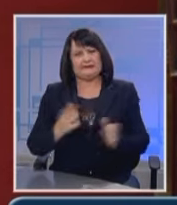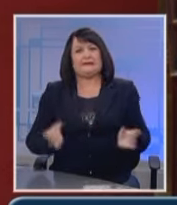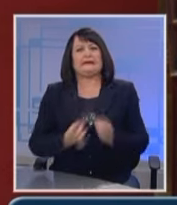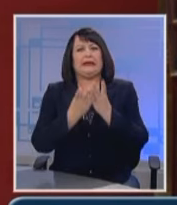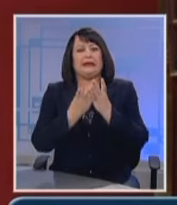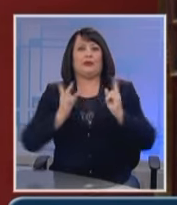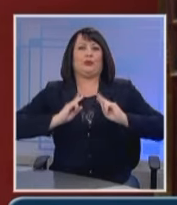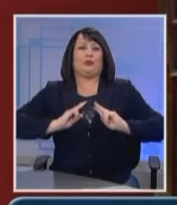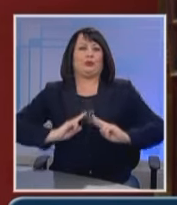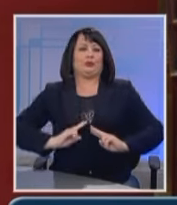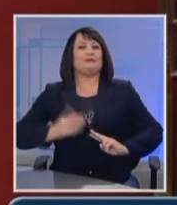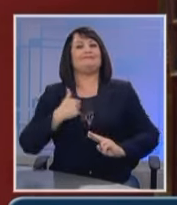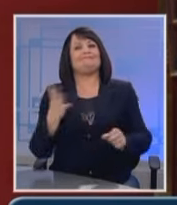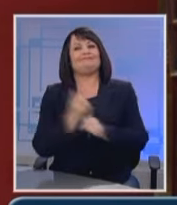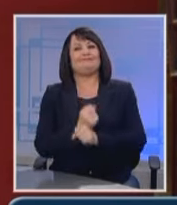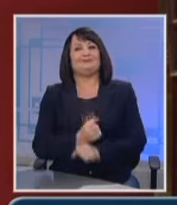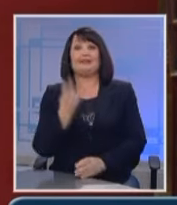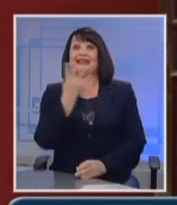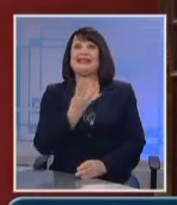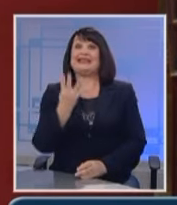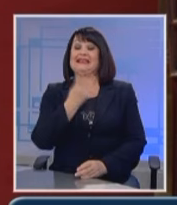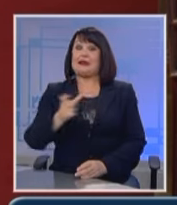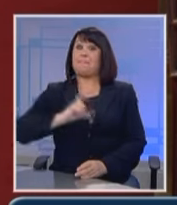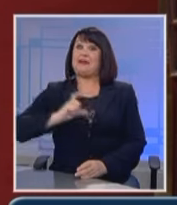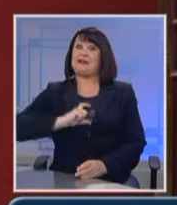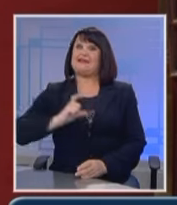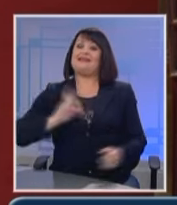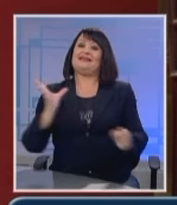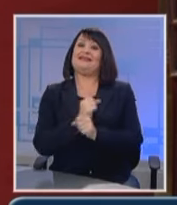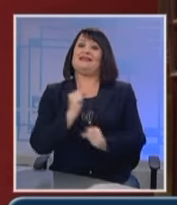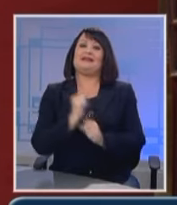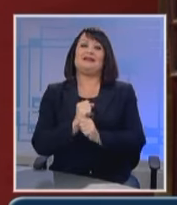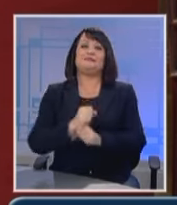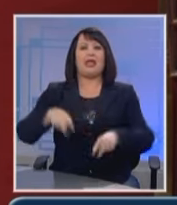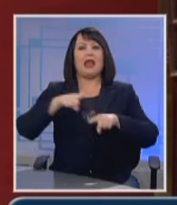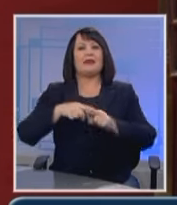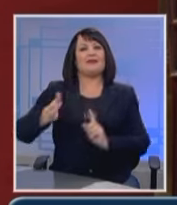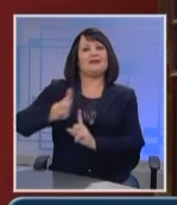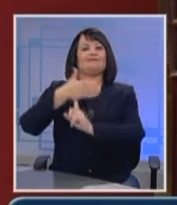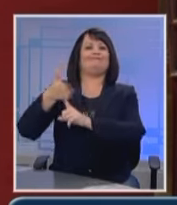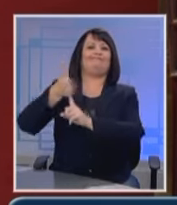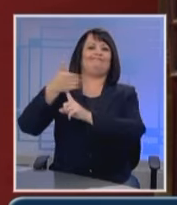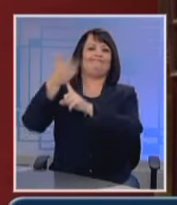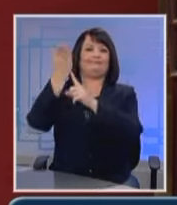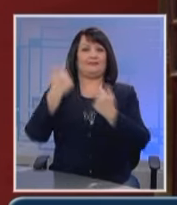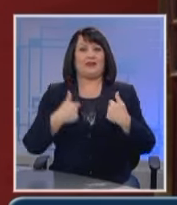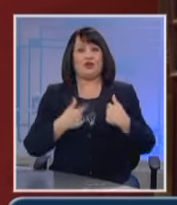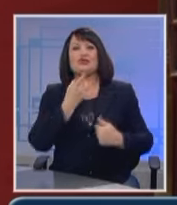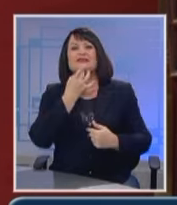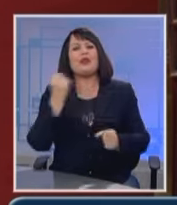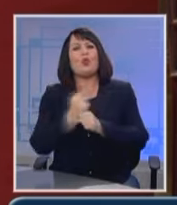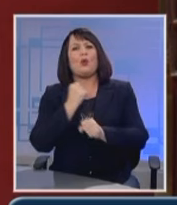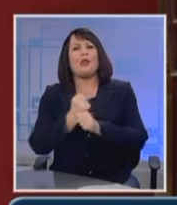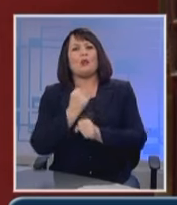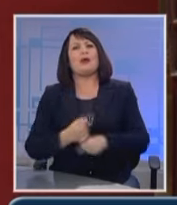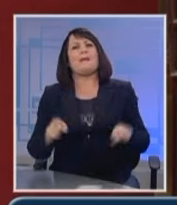και την ευτυχία να κατακτήσω 4 παραολυμπιακά μετάλλια και να σηκώσω την ελληνική σημαία ψηλά, δουλεύοντας σκληρά μαζί